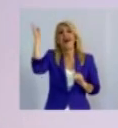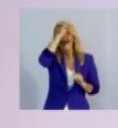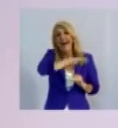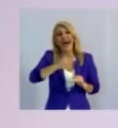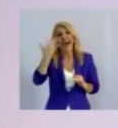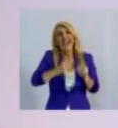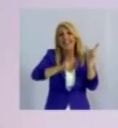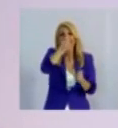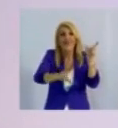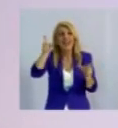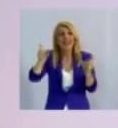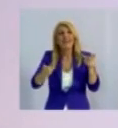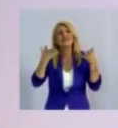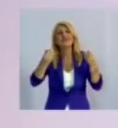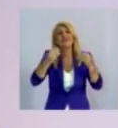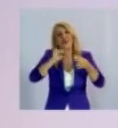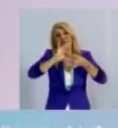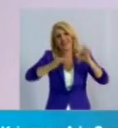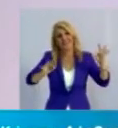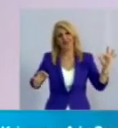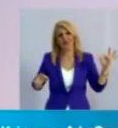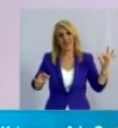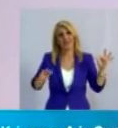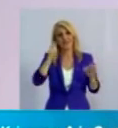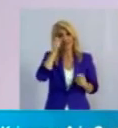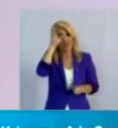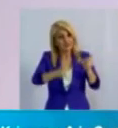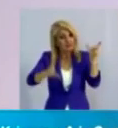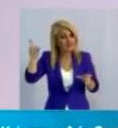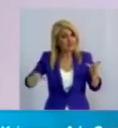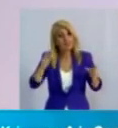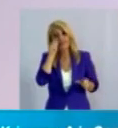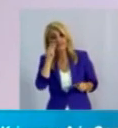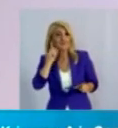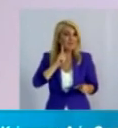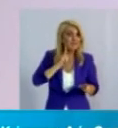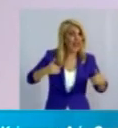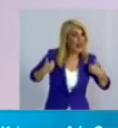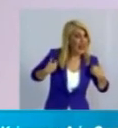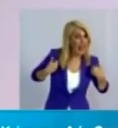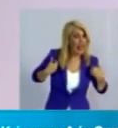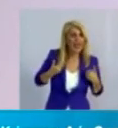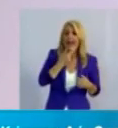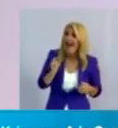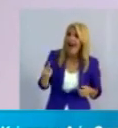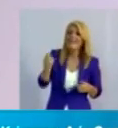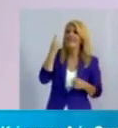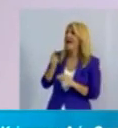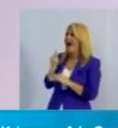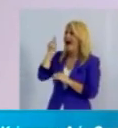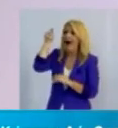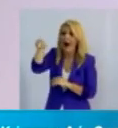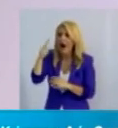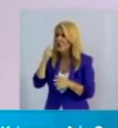ανθρώπινες ιστορίες. Οι νέες και οι νέοι μας είχαν την ευκαιρία να ταξιδέψουν, να μάθουν και να ανακαλύψουν,